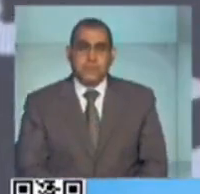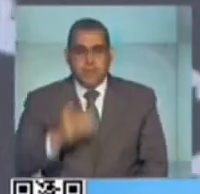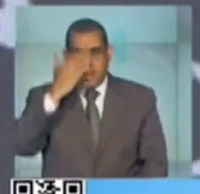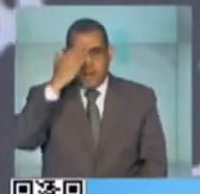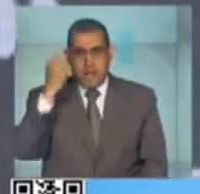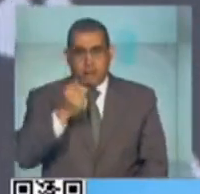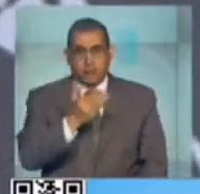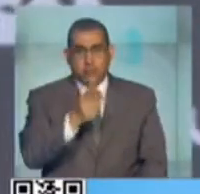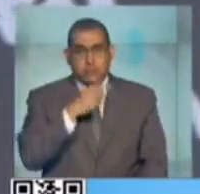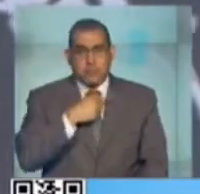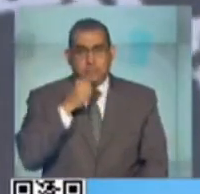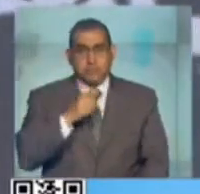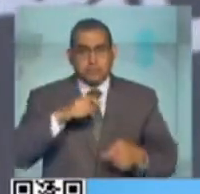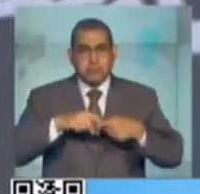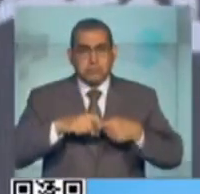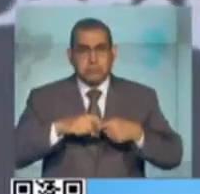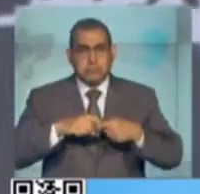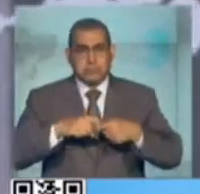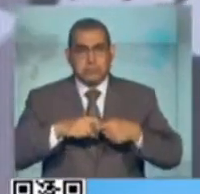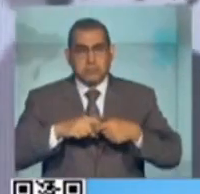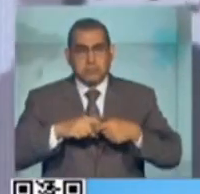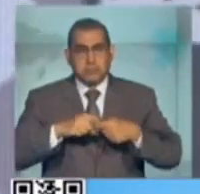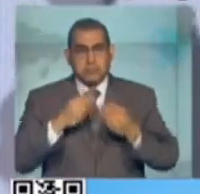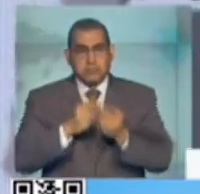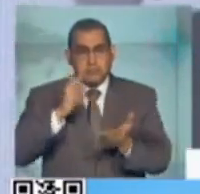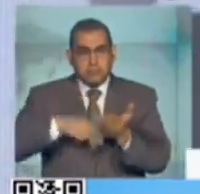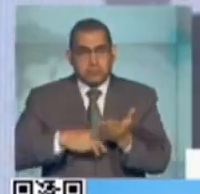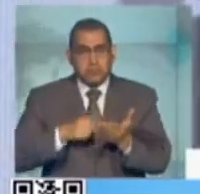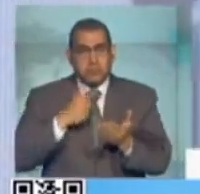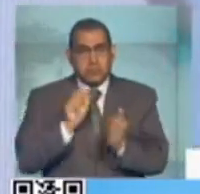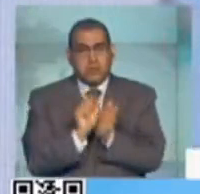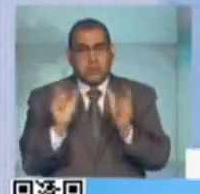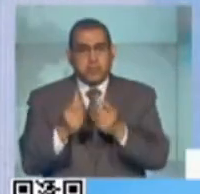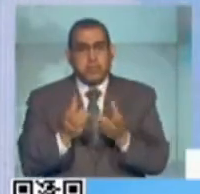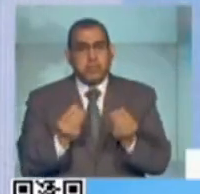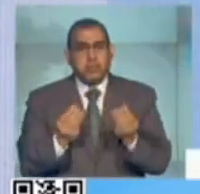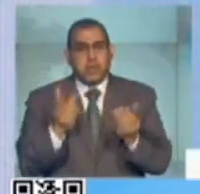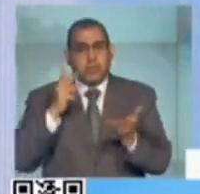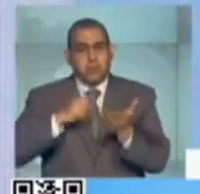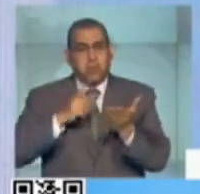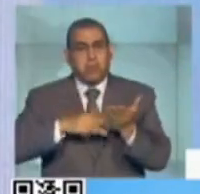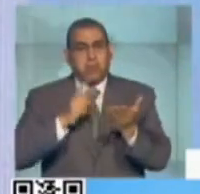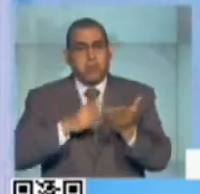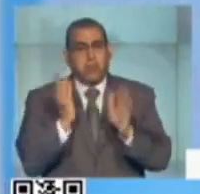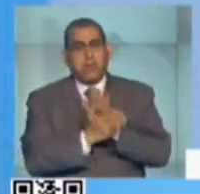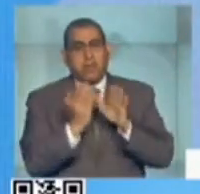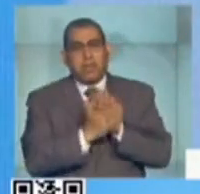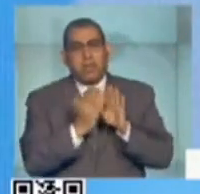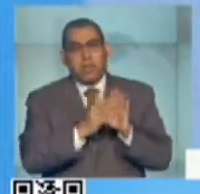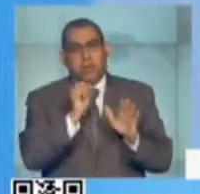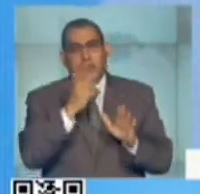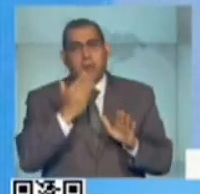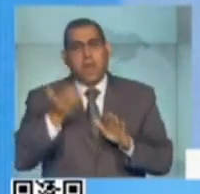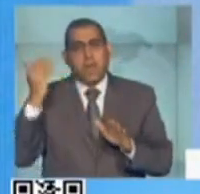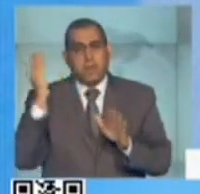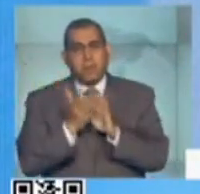تحياتي لكم. فيما يتعلق بإمكانية تطبيقها، أعتقد بأن هناك كثيرا من القرارات التي صدرت سابقا،